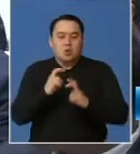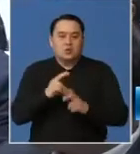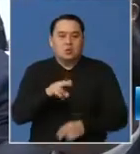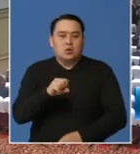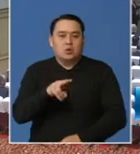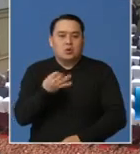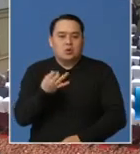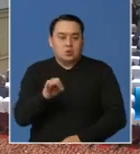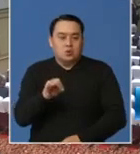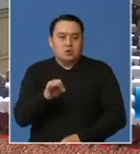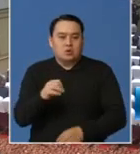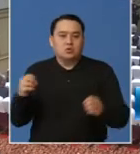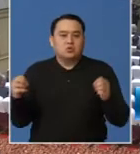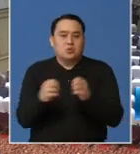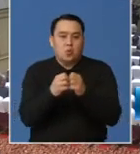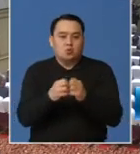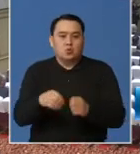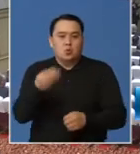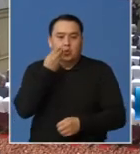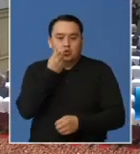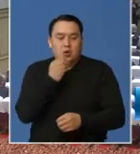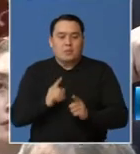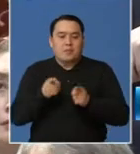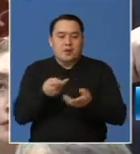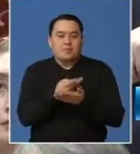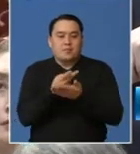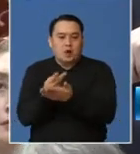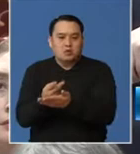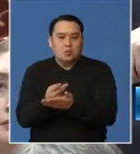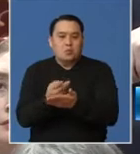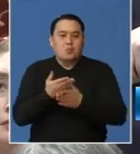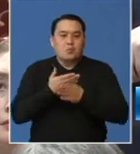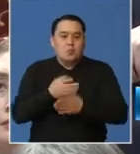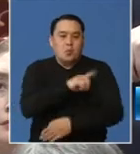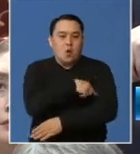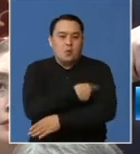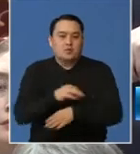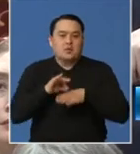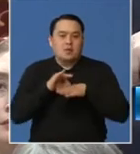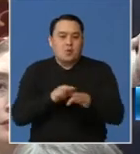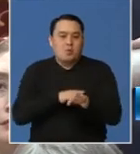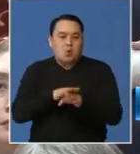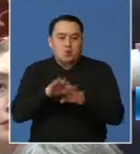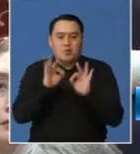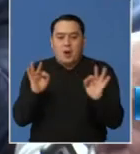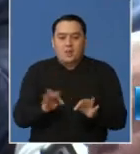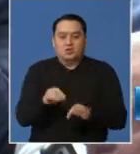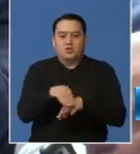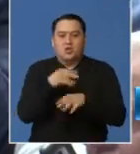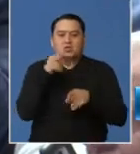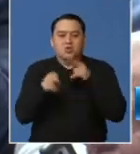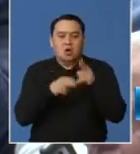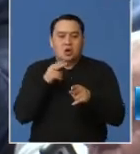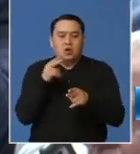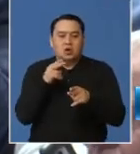Талдыкурган, на днях сбила машина, и мужчина попал в больницу. И хотя ему оказывается медицинская помощь в полном объеме, супруга жалуется,